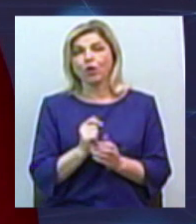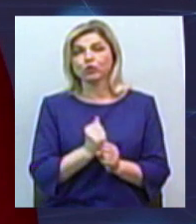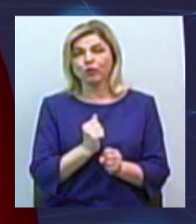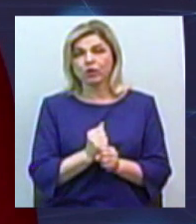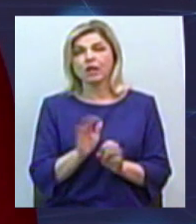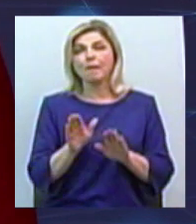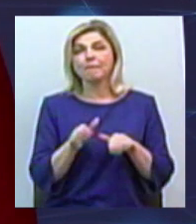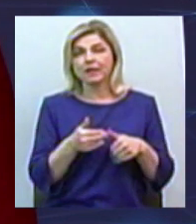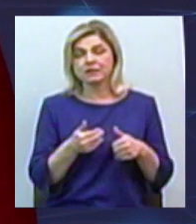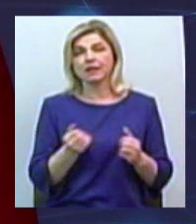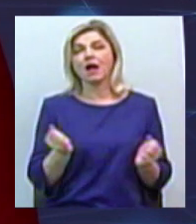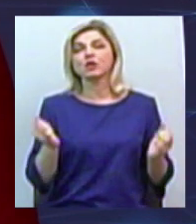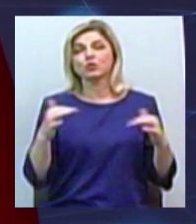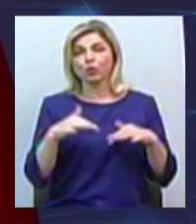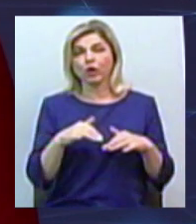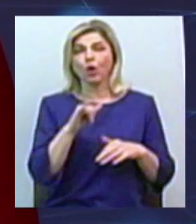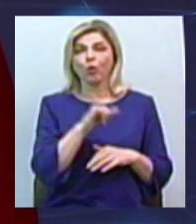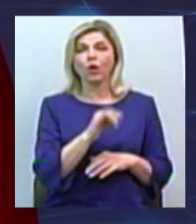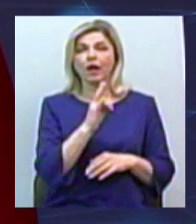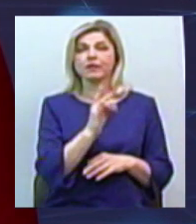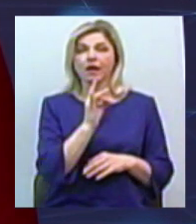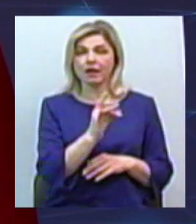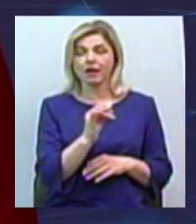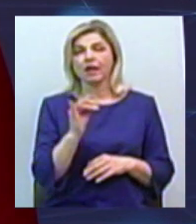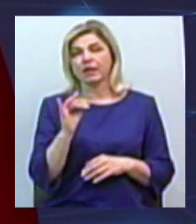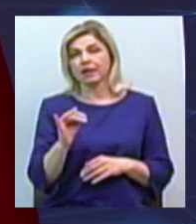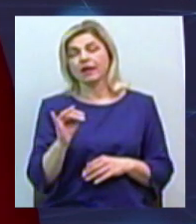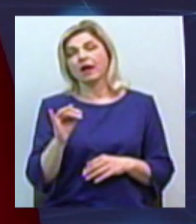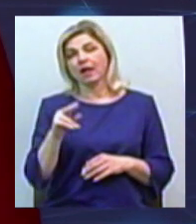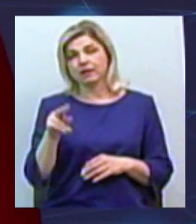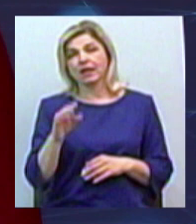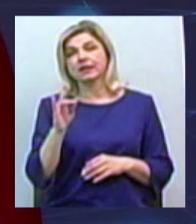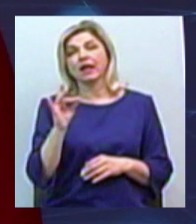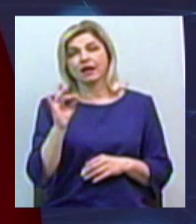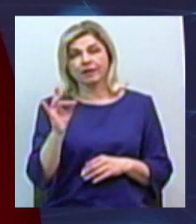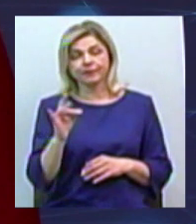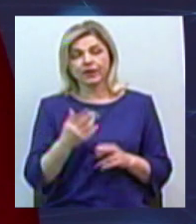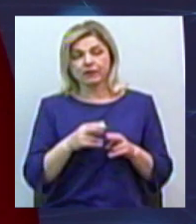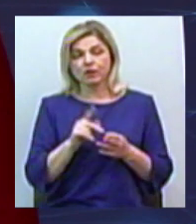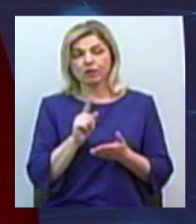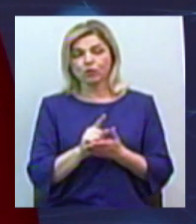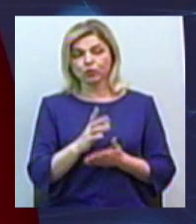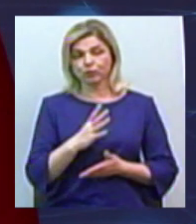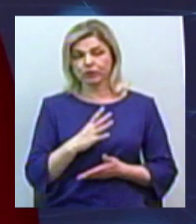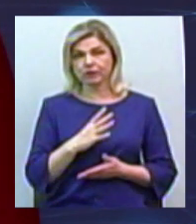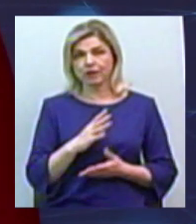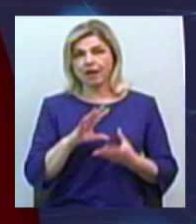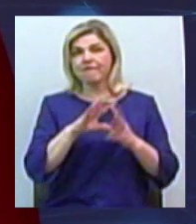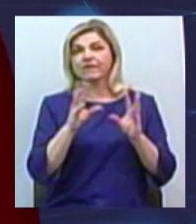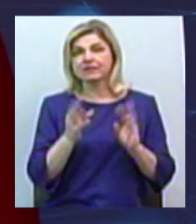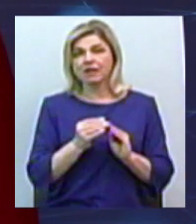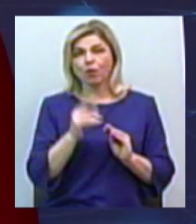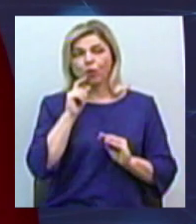злуки УНР і ЗУНР. В 19-му році. Це мали бути